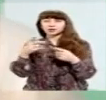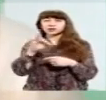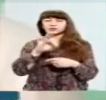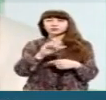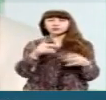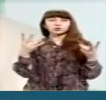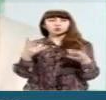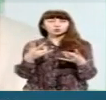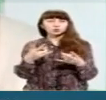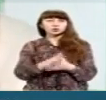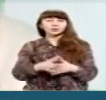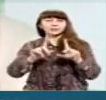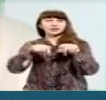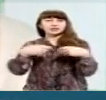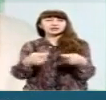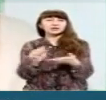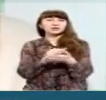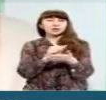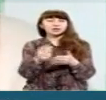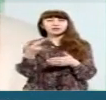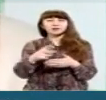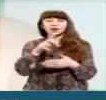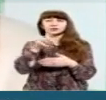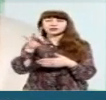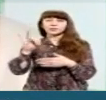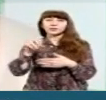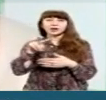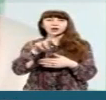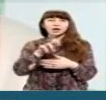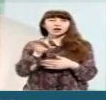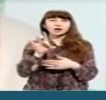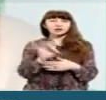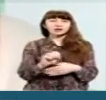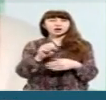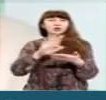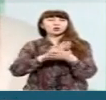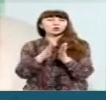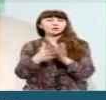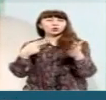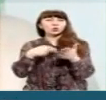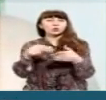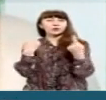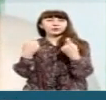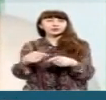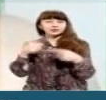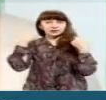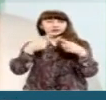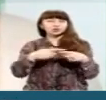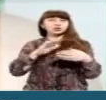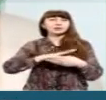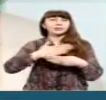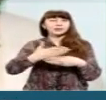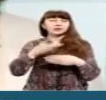екі данасы. Жылжымайтын мүліктің техникалық паспорты, құқық белгілейтін құжаттар, мүлік меншігіне құқық беретін құжаттар.